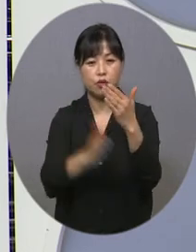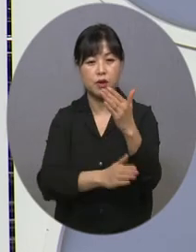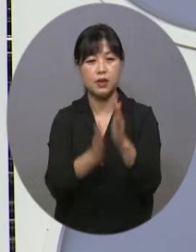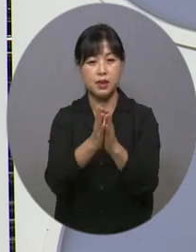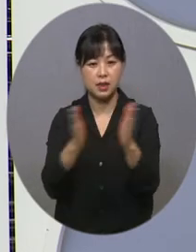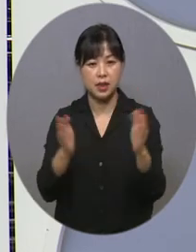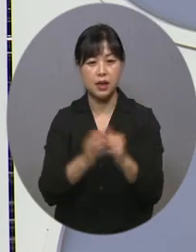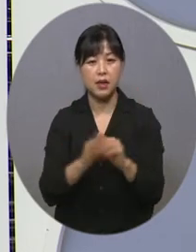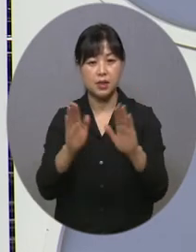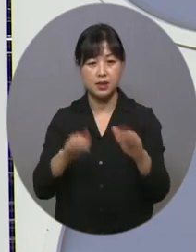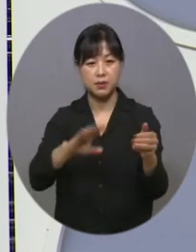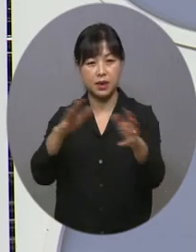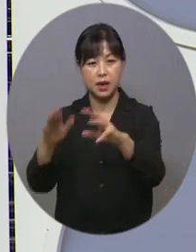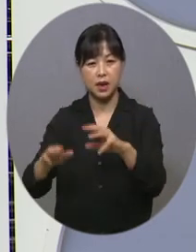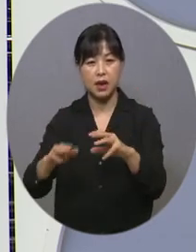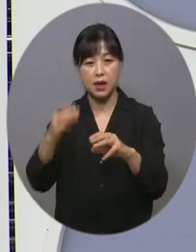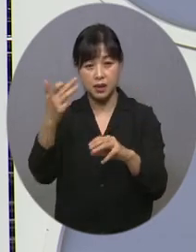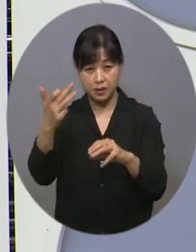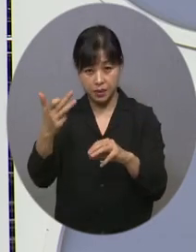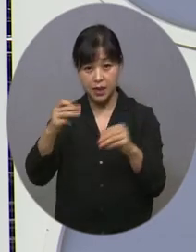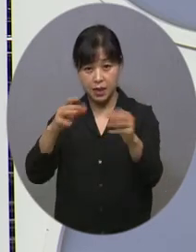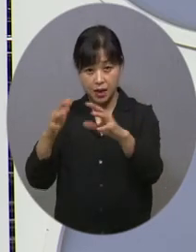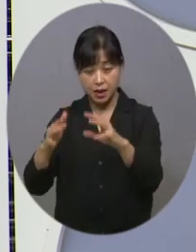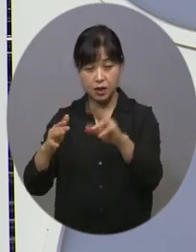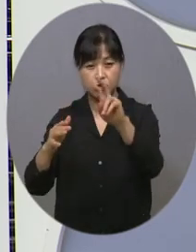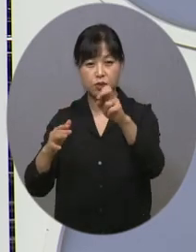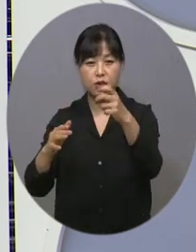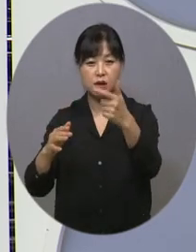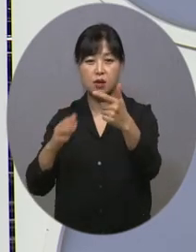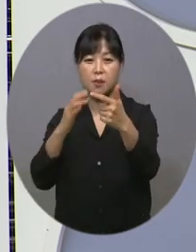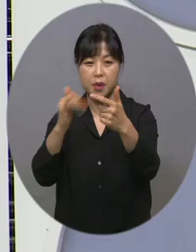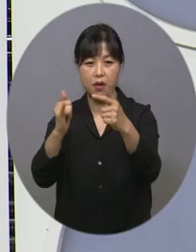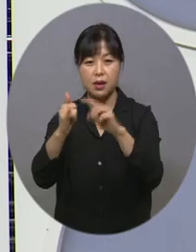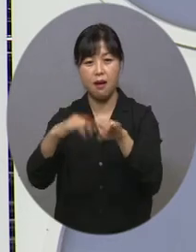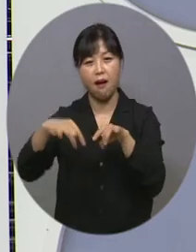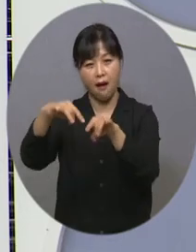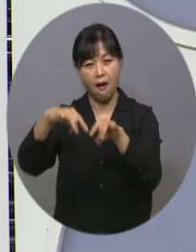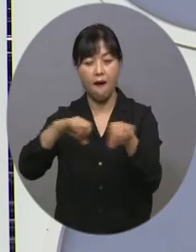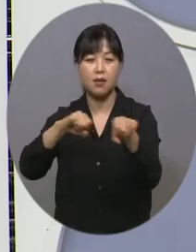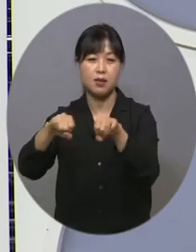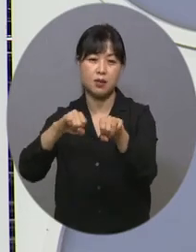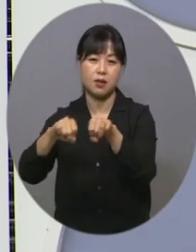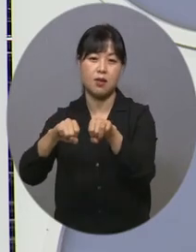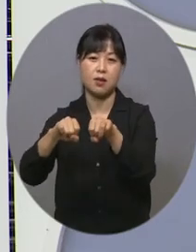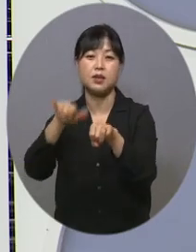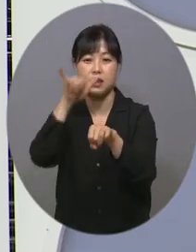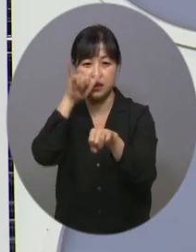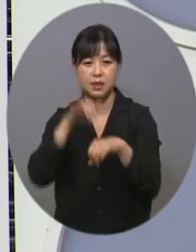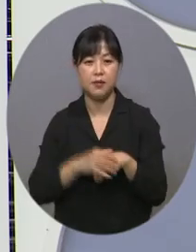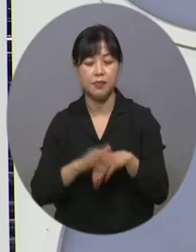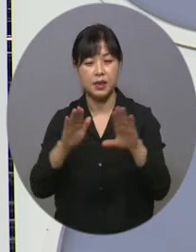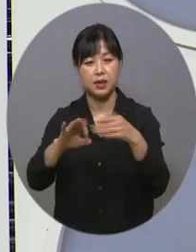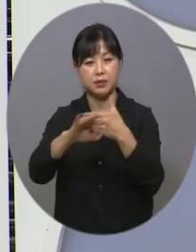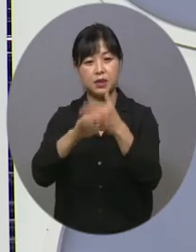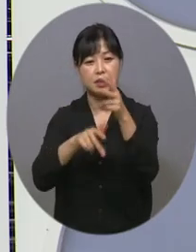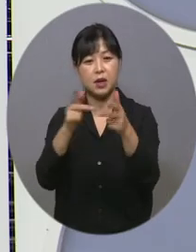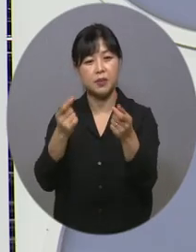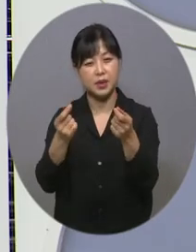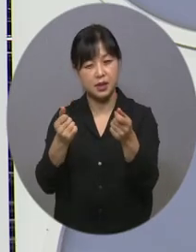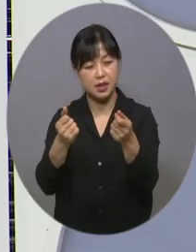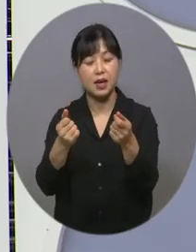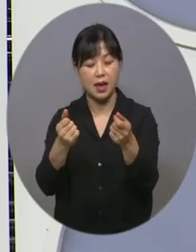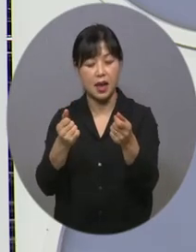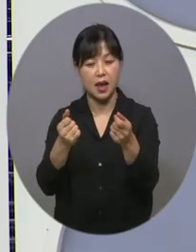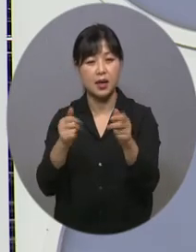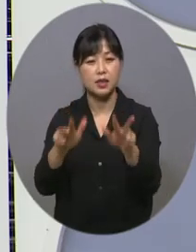총 18개국에 26명의 통신원이 이제 활동을 시작을 했어요. 그래서 하나의 시범 사업 비슷하게 지금 하고 있고 이게 결과를